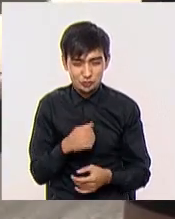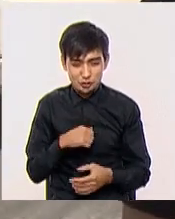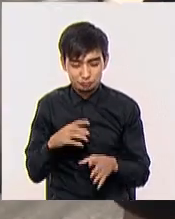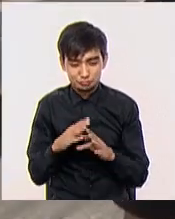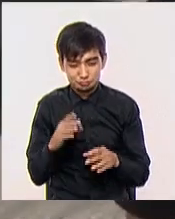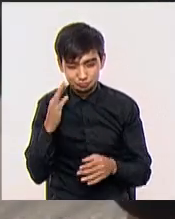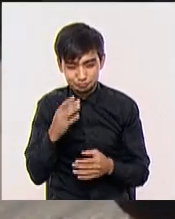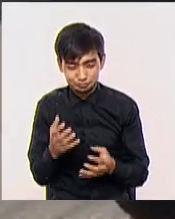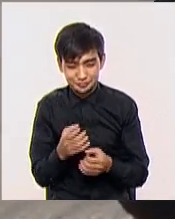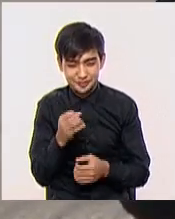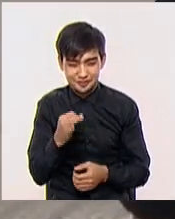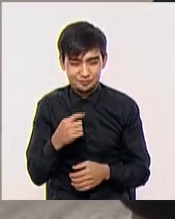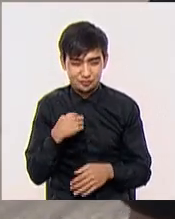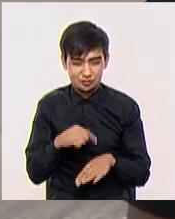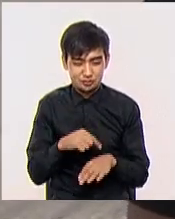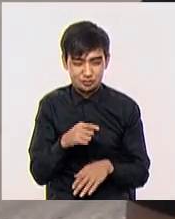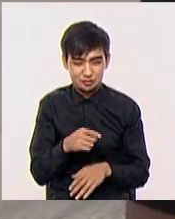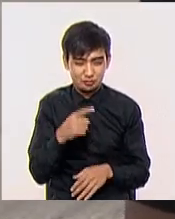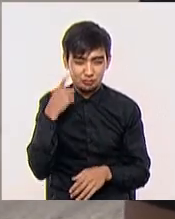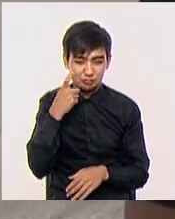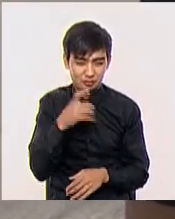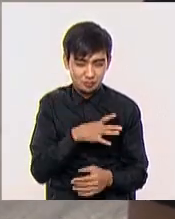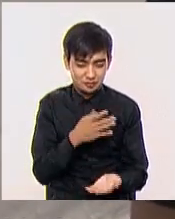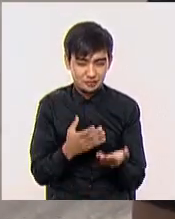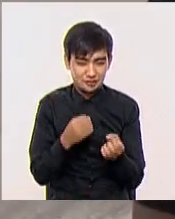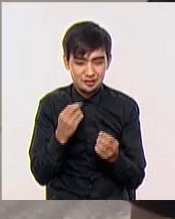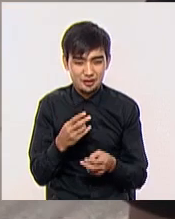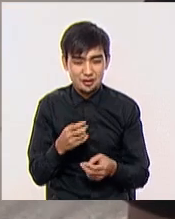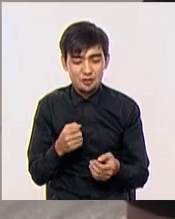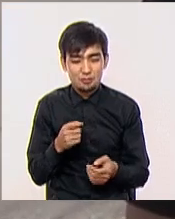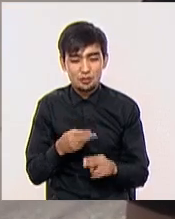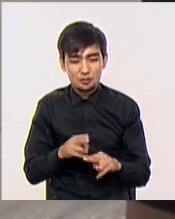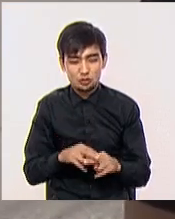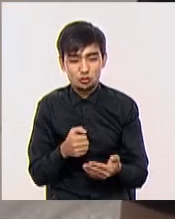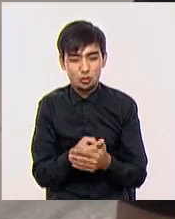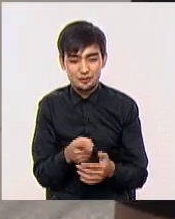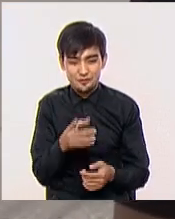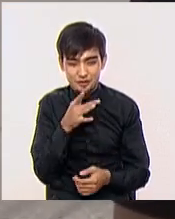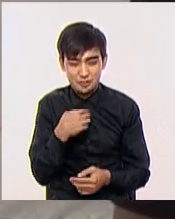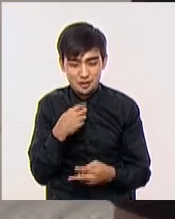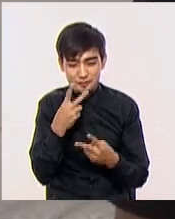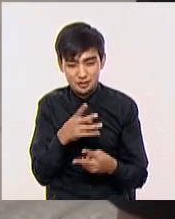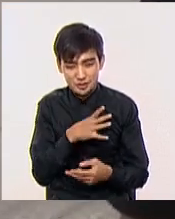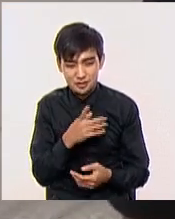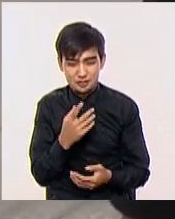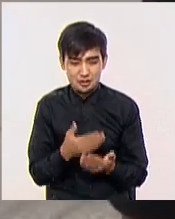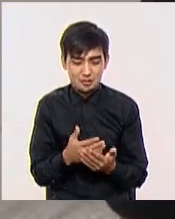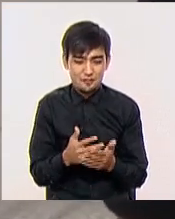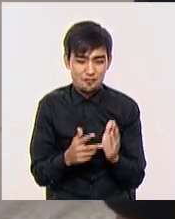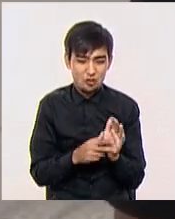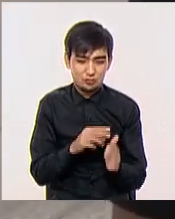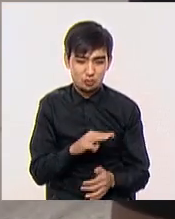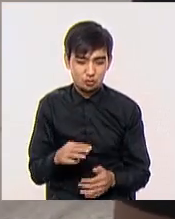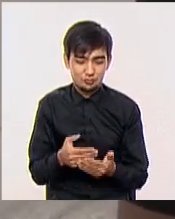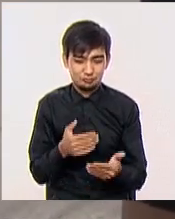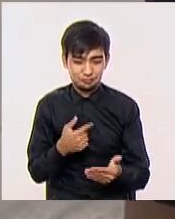неадекватно. Мне показалось, что они были в алкогольном опьянении, потому что до этого я их видел. Я их пропускал где-то минуты 8 назад.